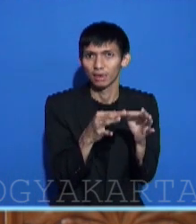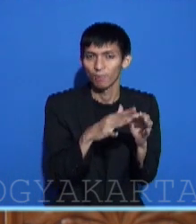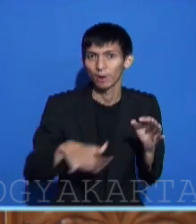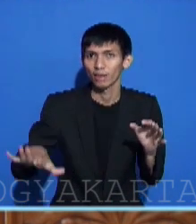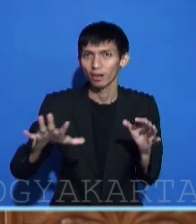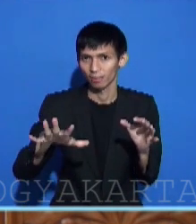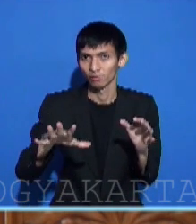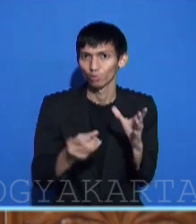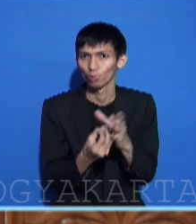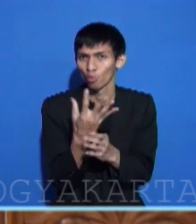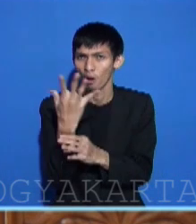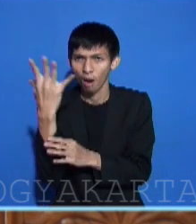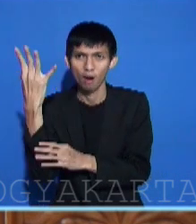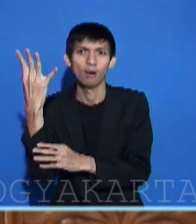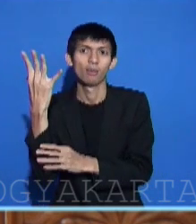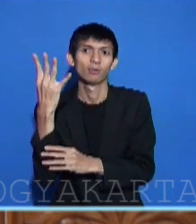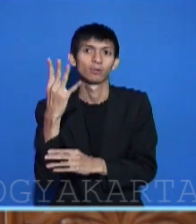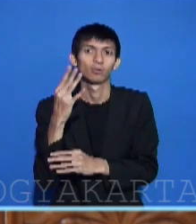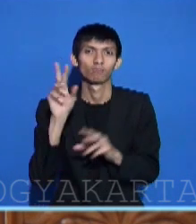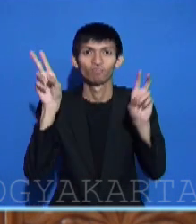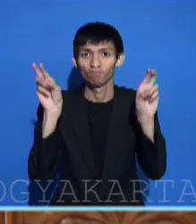irah-irahan lagu ingang